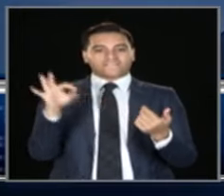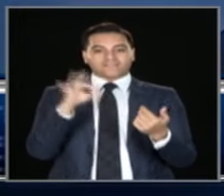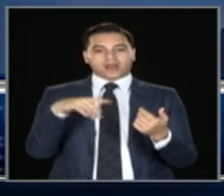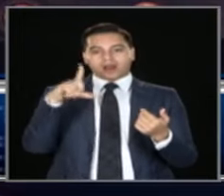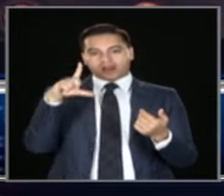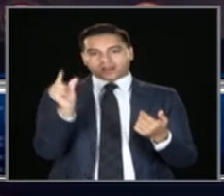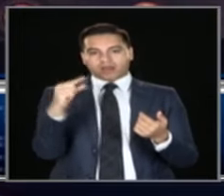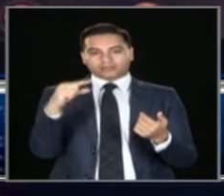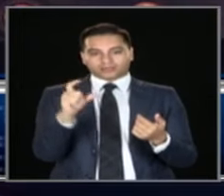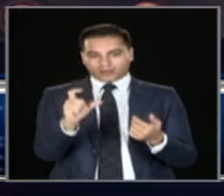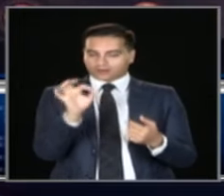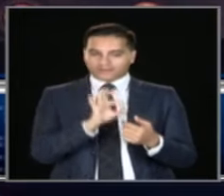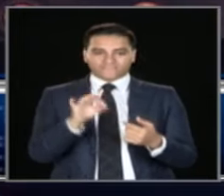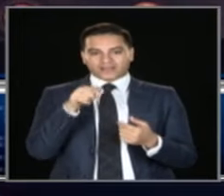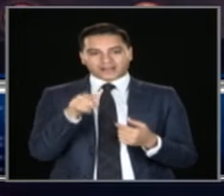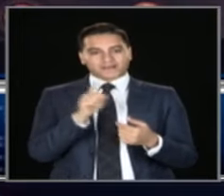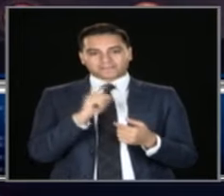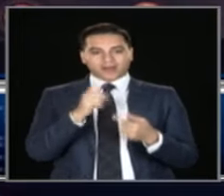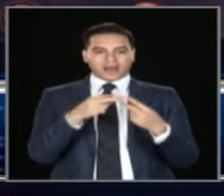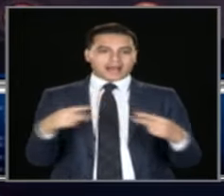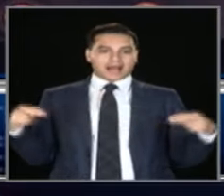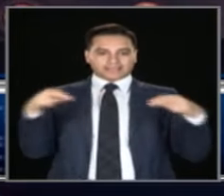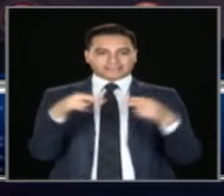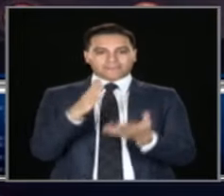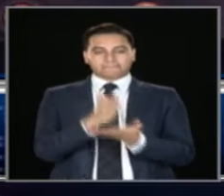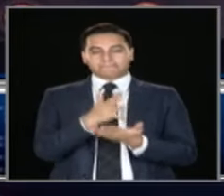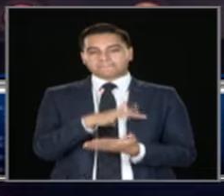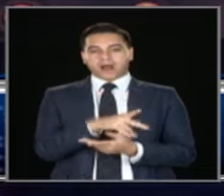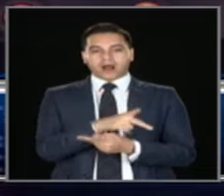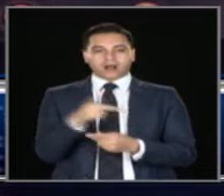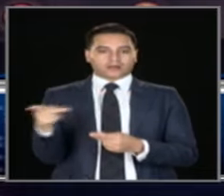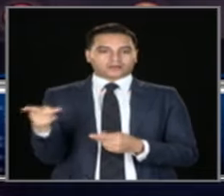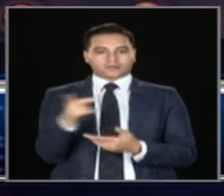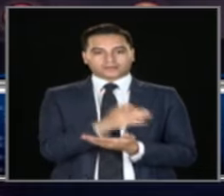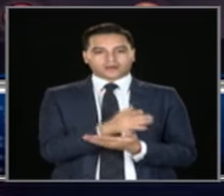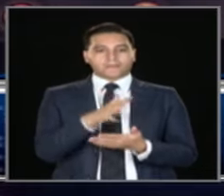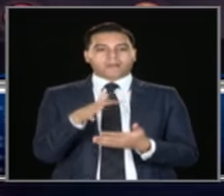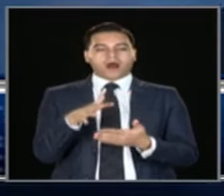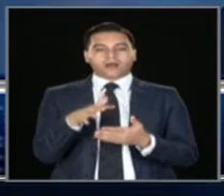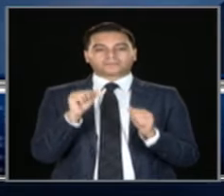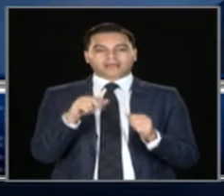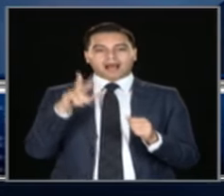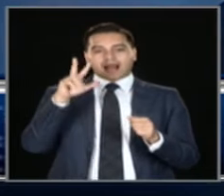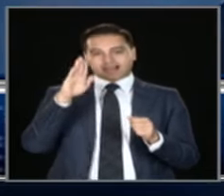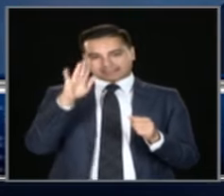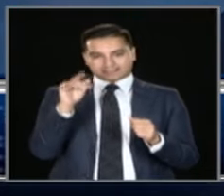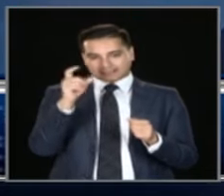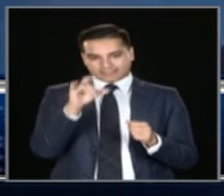لا طبعا، الجسر ده بيصل بين شاطئي نهر السين. فرنسا؟ إجابة